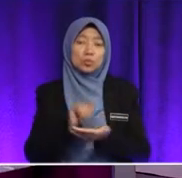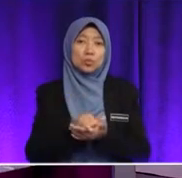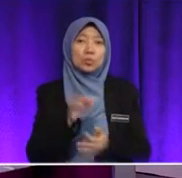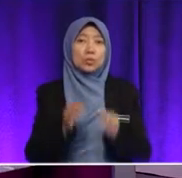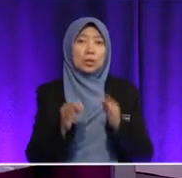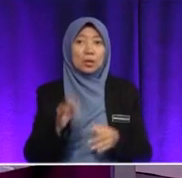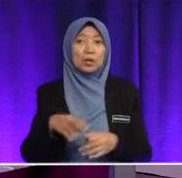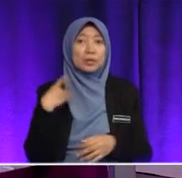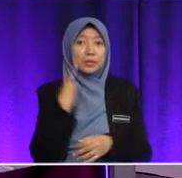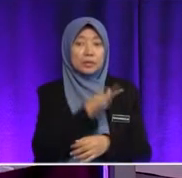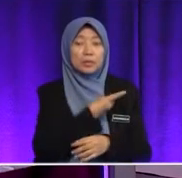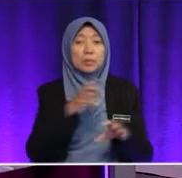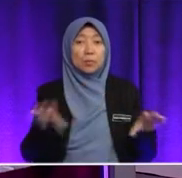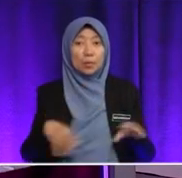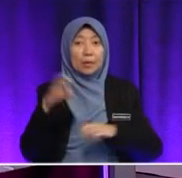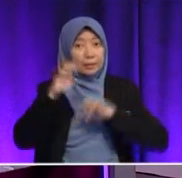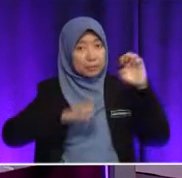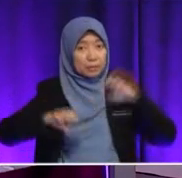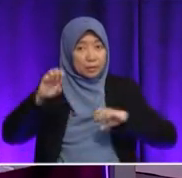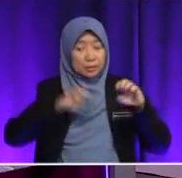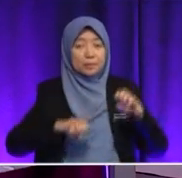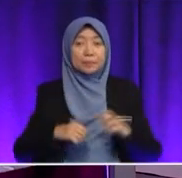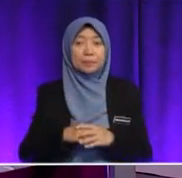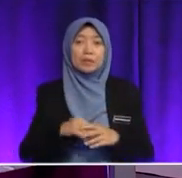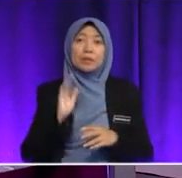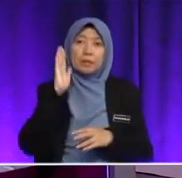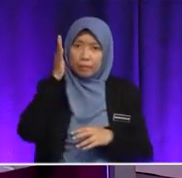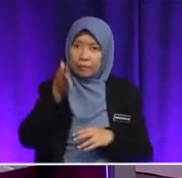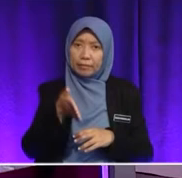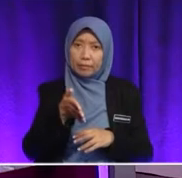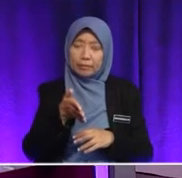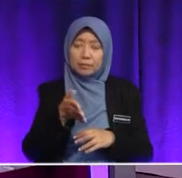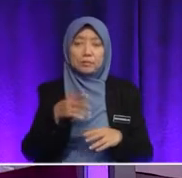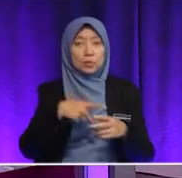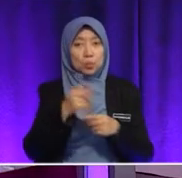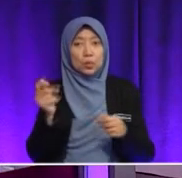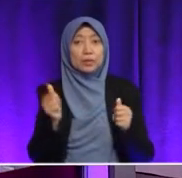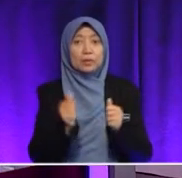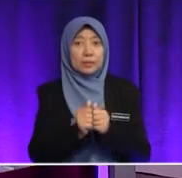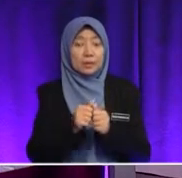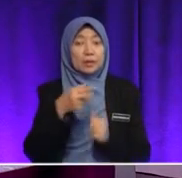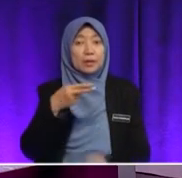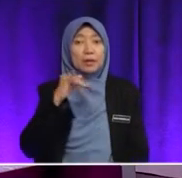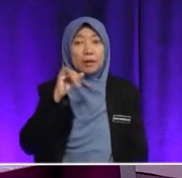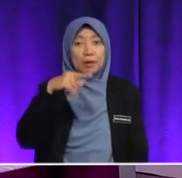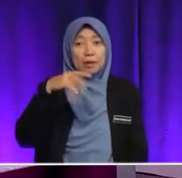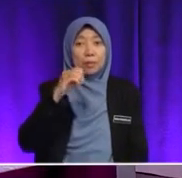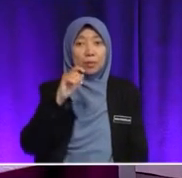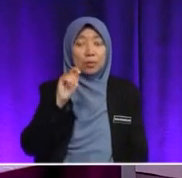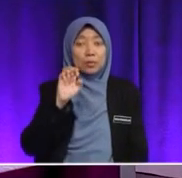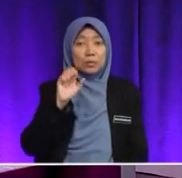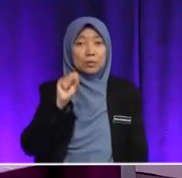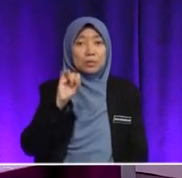kalau kita melakukan suatu eksperimen memang kita akan MK maaf dengan 1H photishop dan kadang-kadang